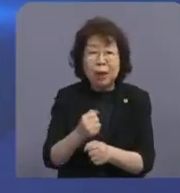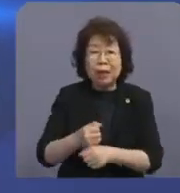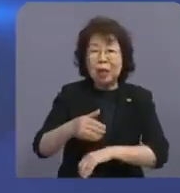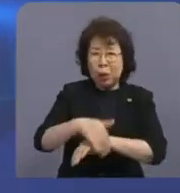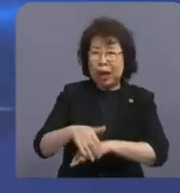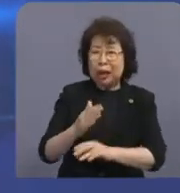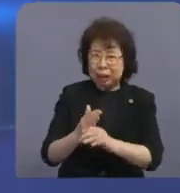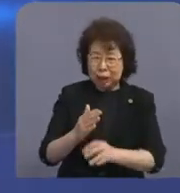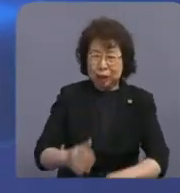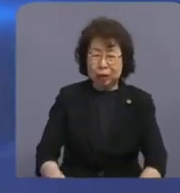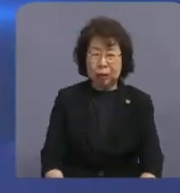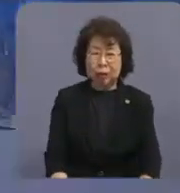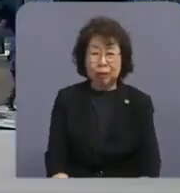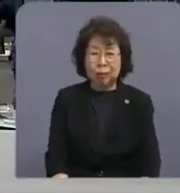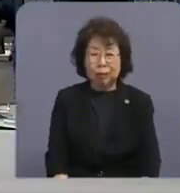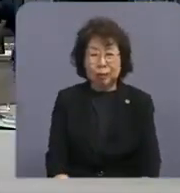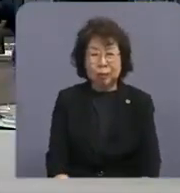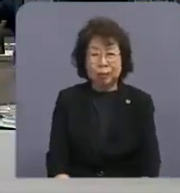보도합니다.